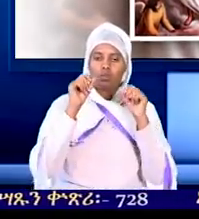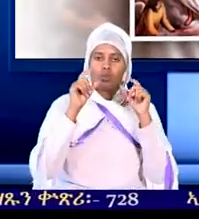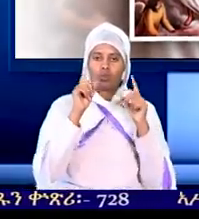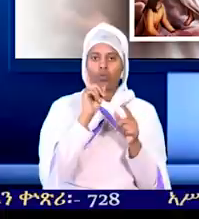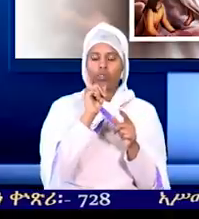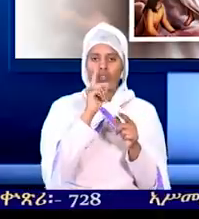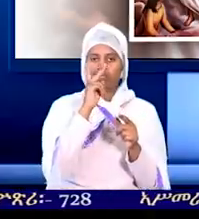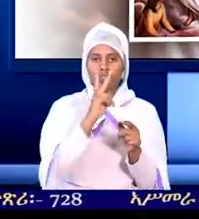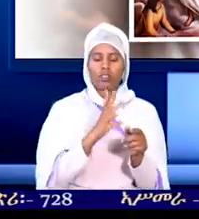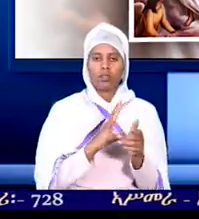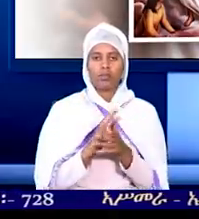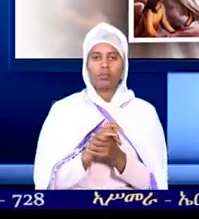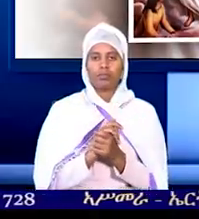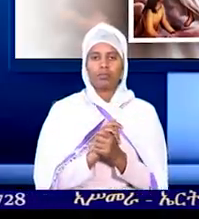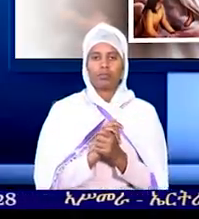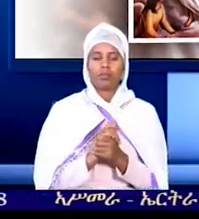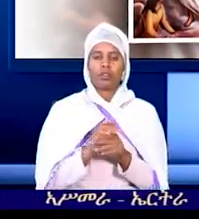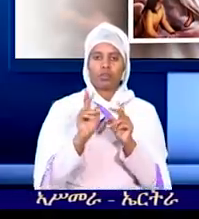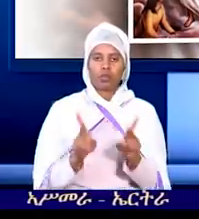እየን